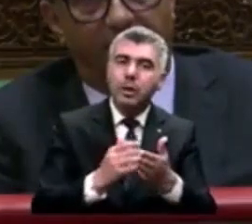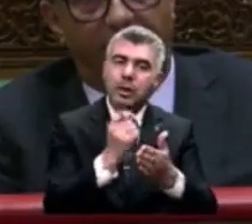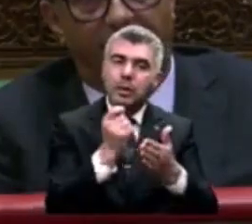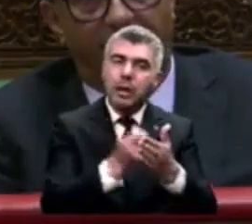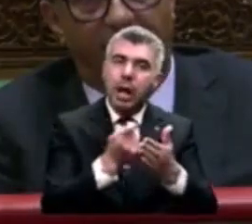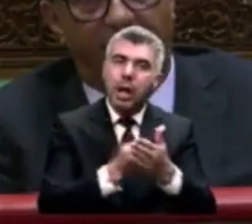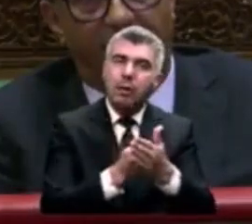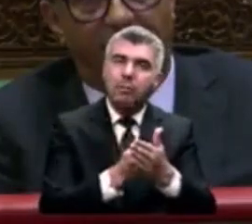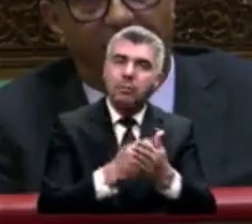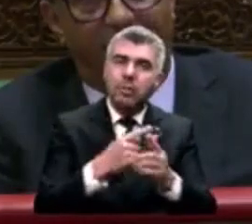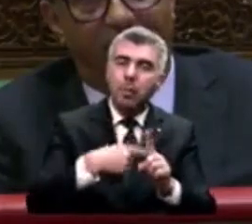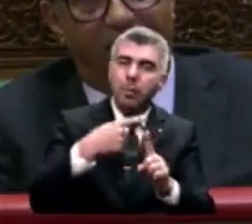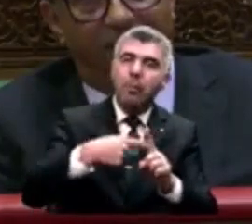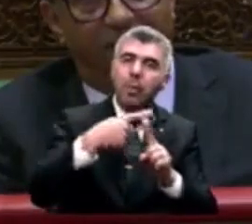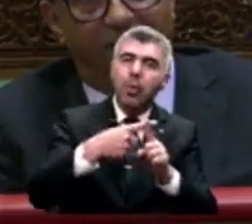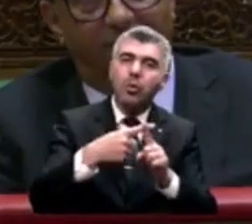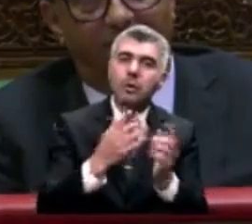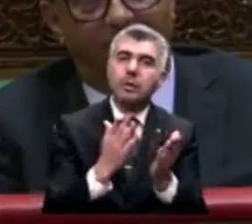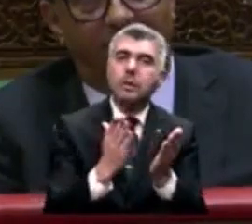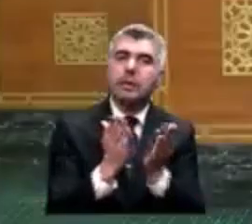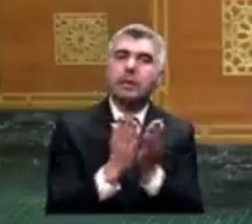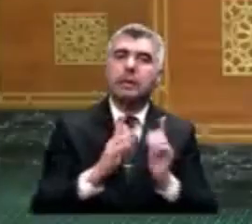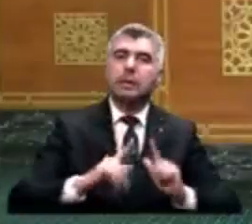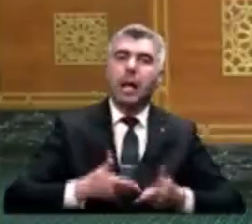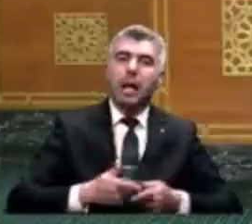الجودة ديال التعلمات.